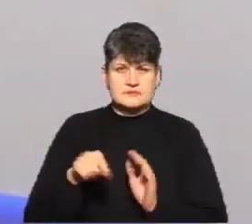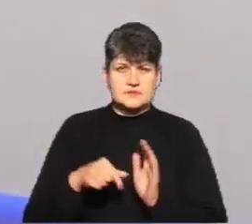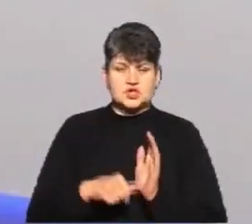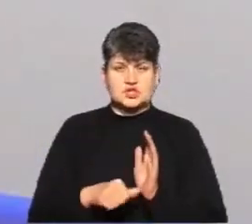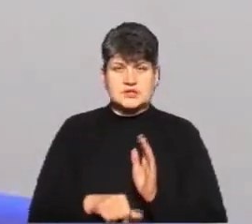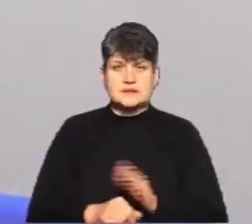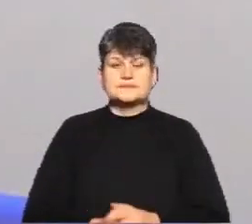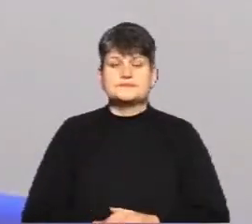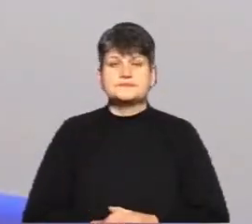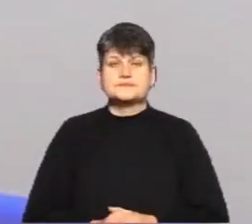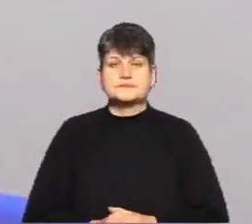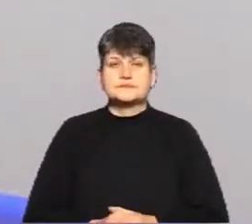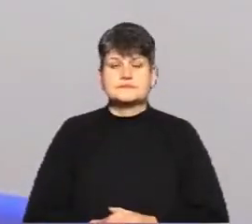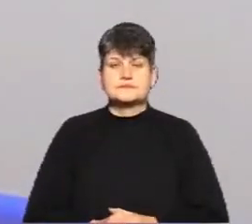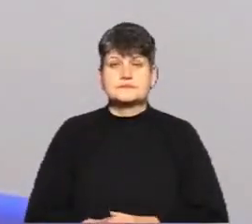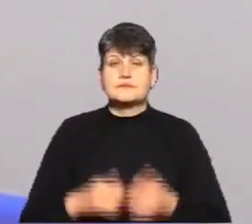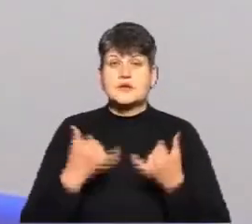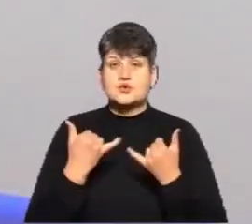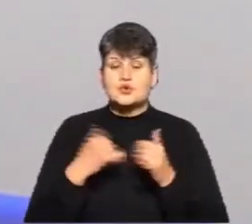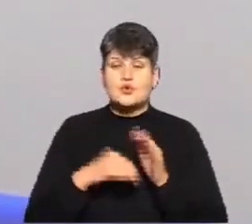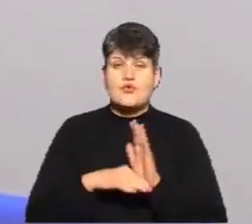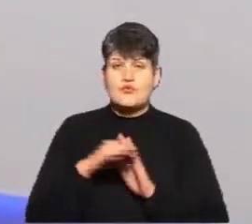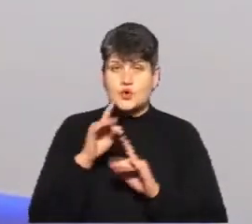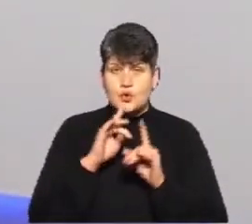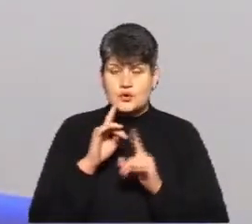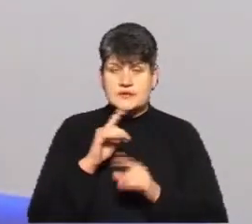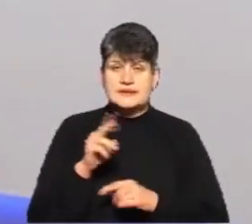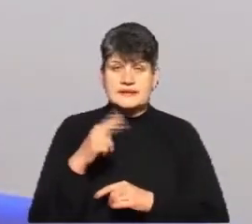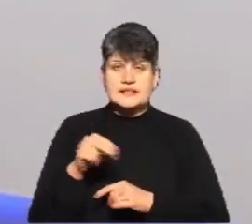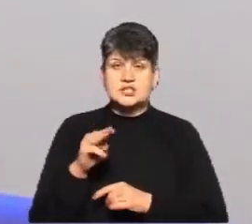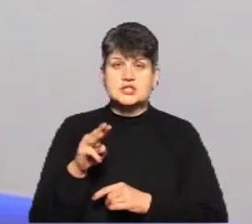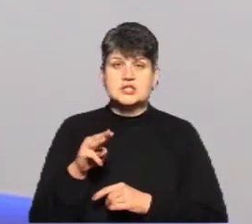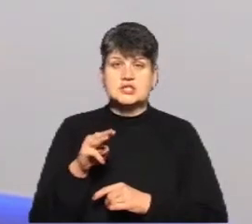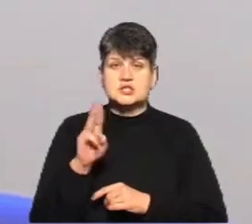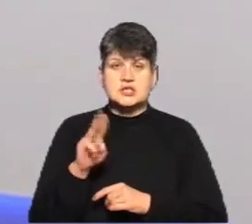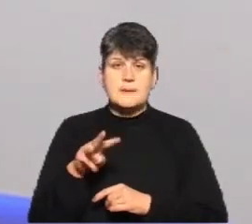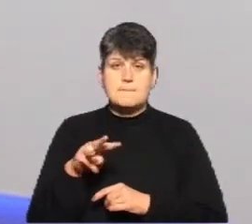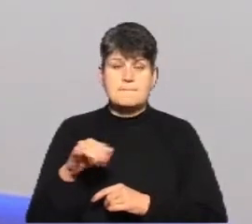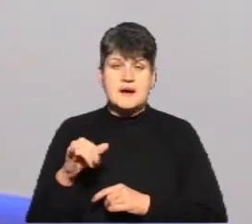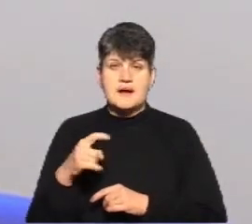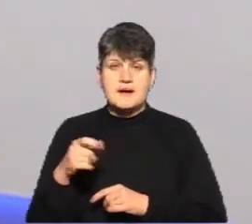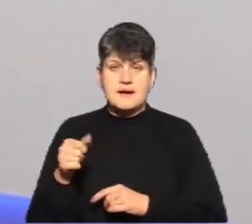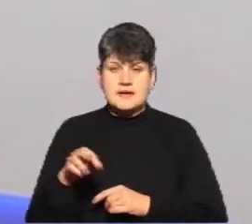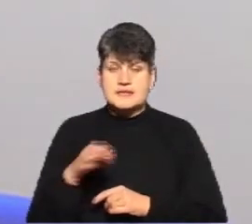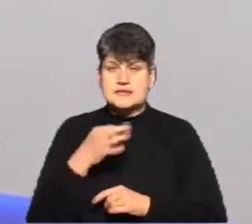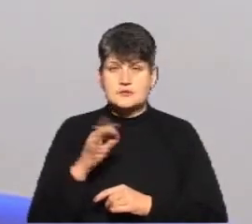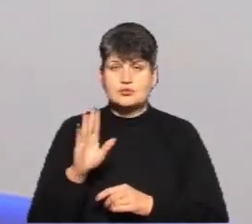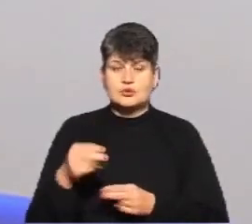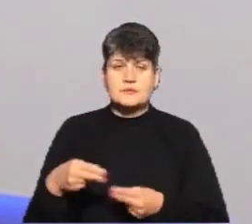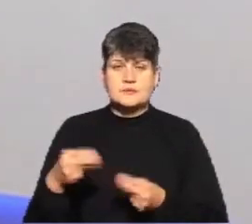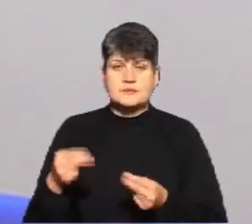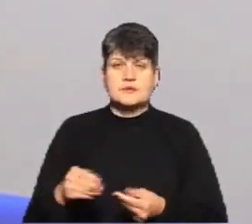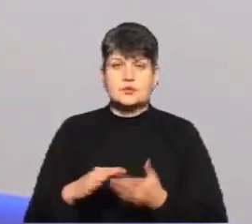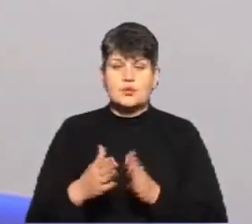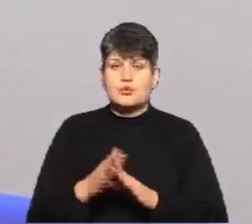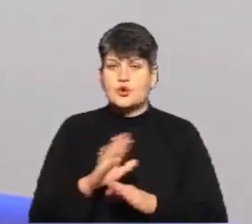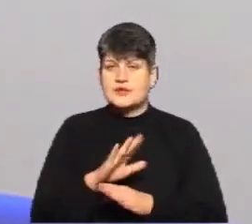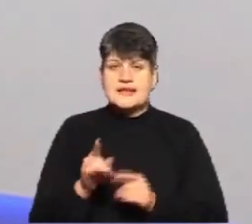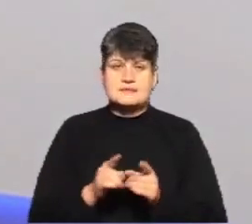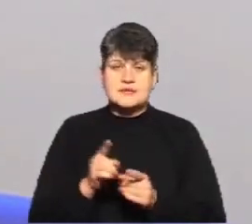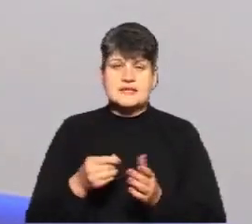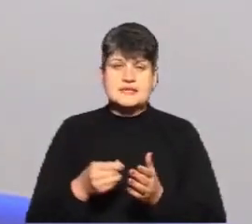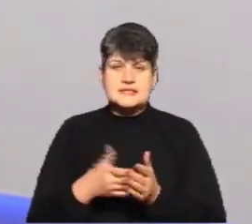2,60. Сьогодні у Верховній Раді Денис Шмигаль під час виступу згадав, що буде підписаний меморандум про незмінність цін на тепло і гарячу